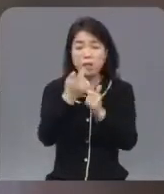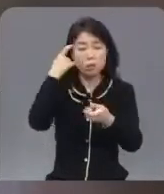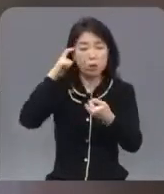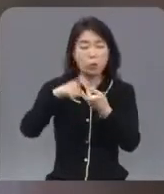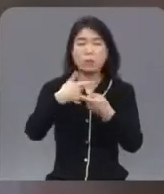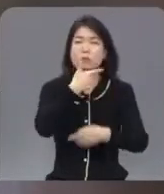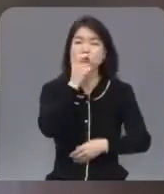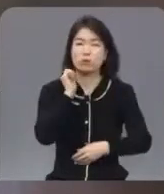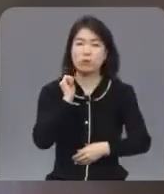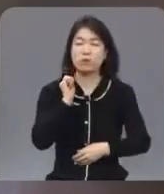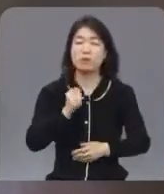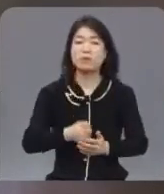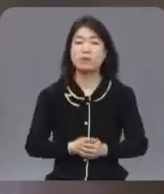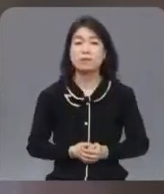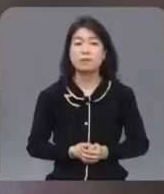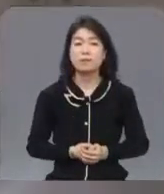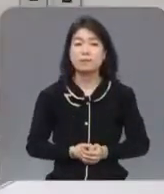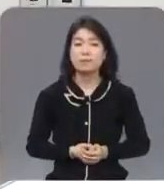기자입니다